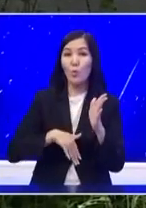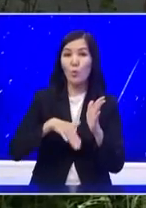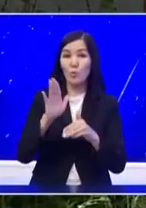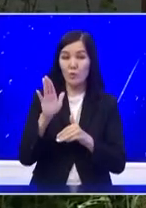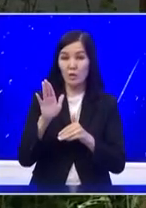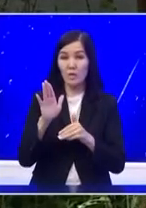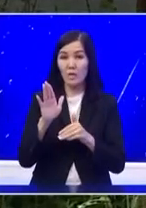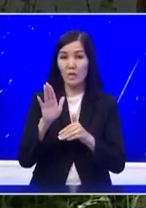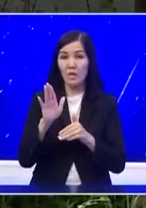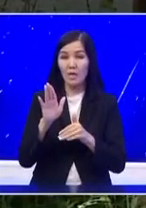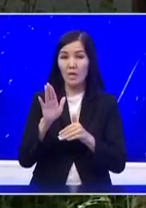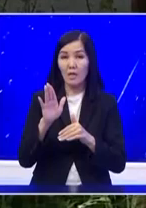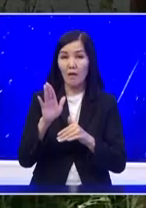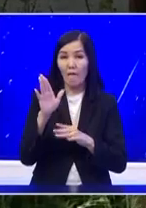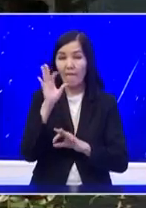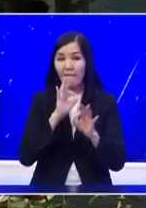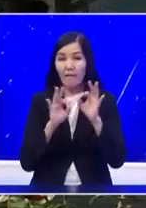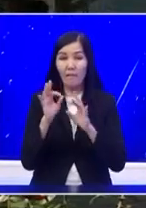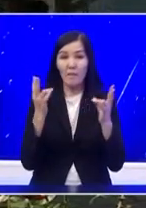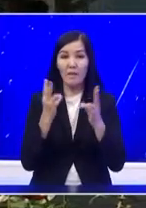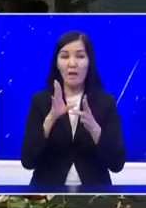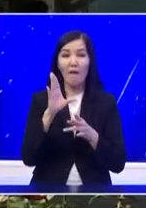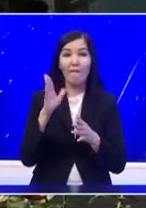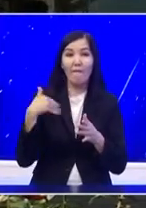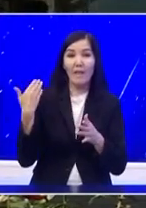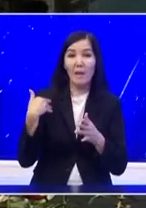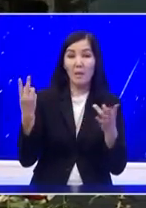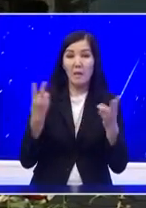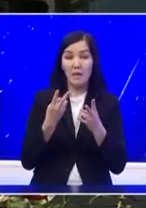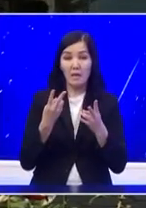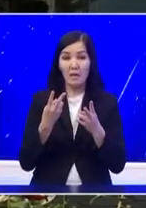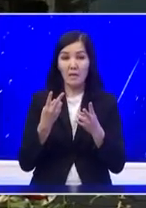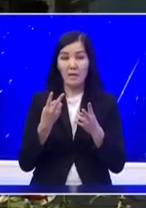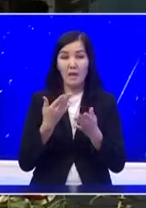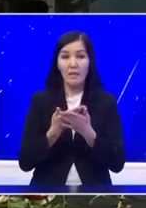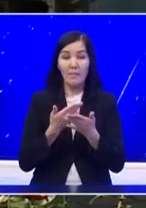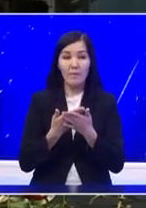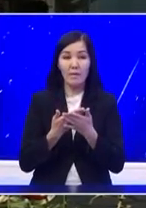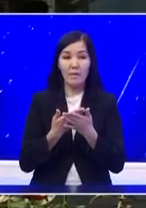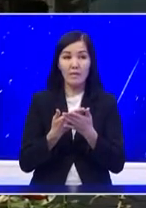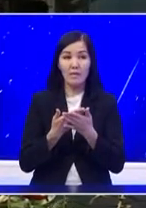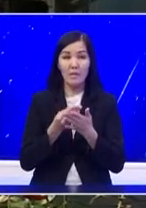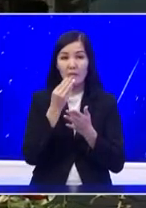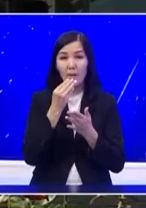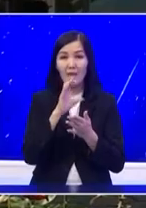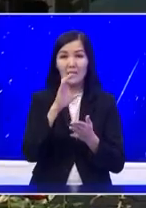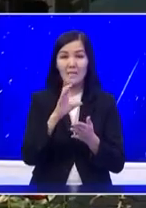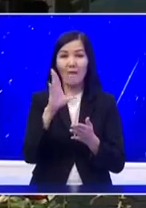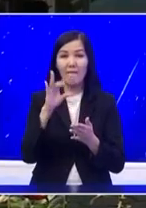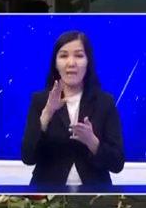үшін дәрумендер ішіп отыруымыз керек. Бүгінгі күні біздің ас мәзіріміздің ішінде С